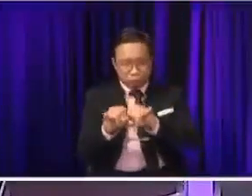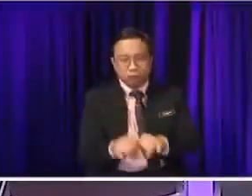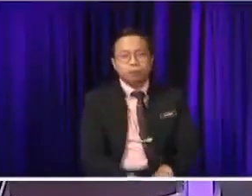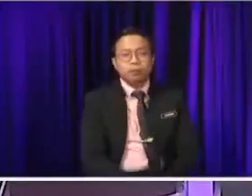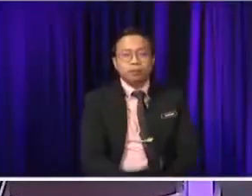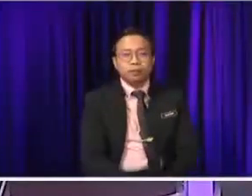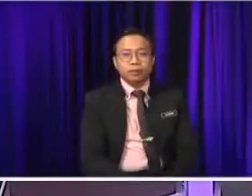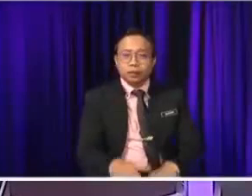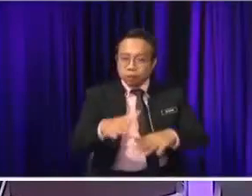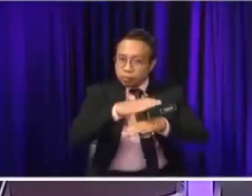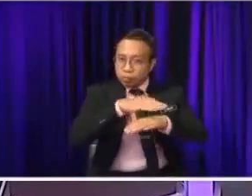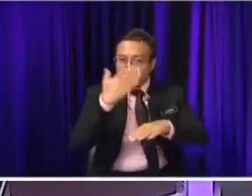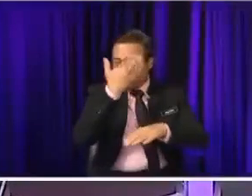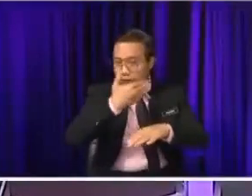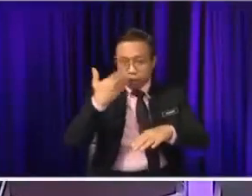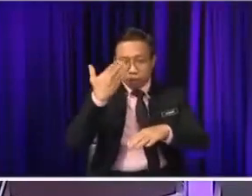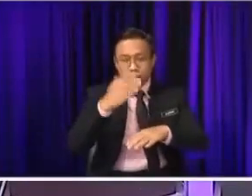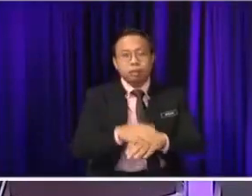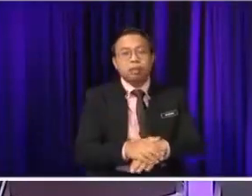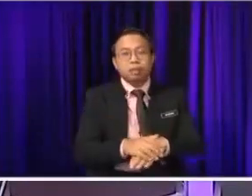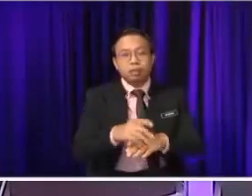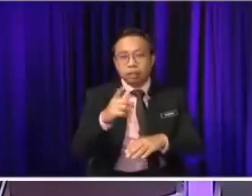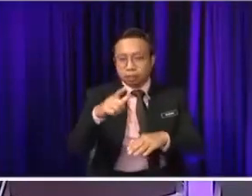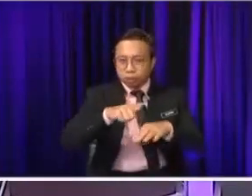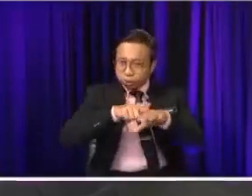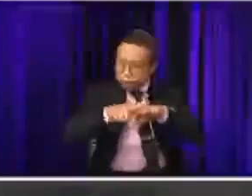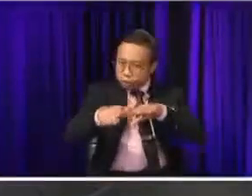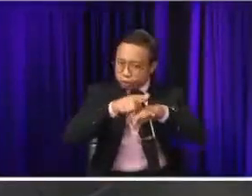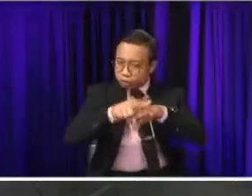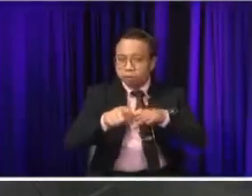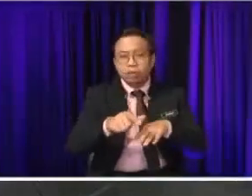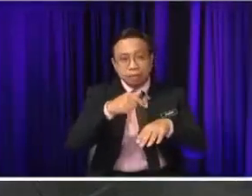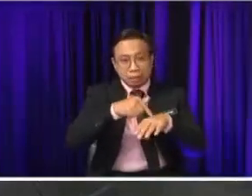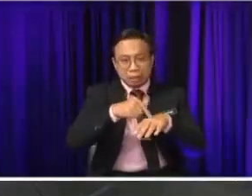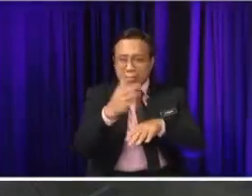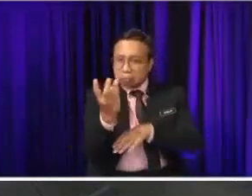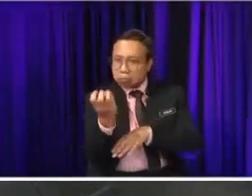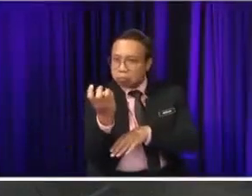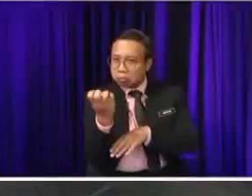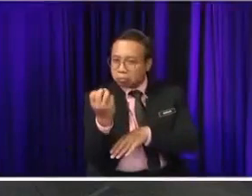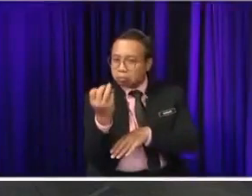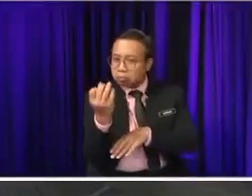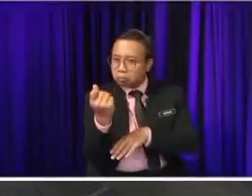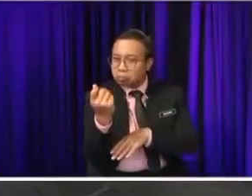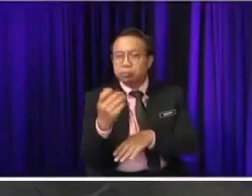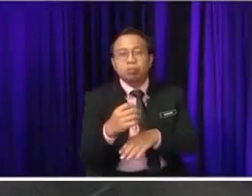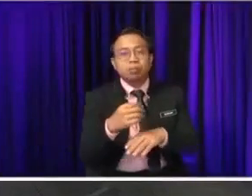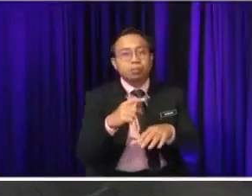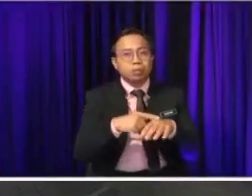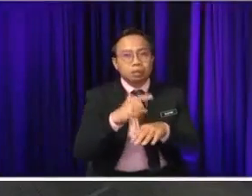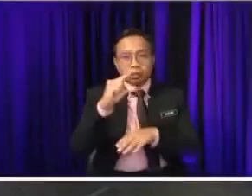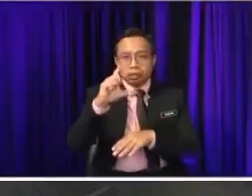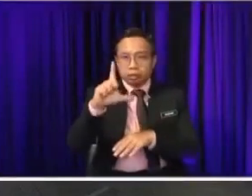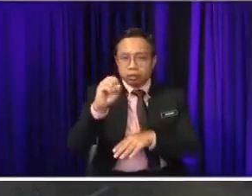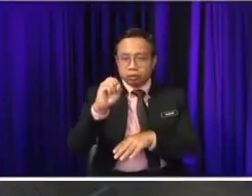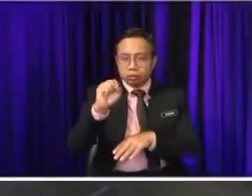kan pembukaan dia agak licin betul jadi bahan ini adalah daripada glossy pepper